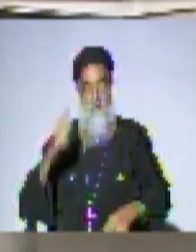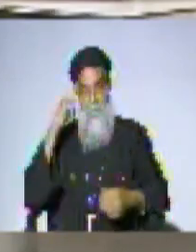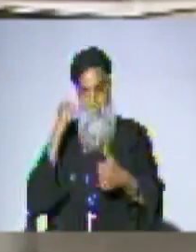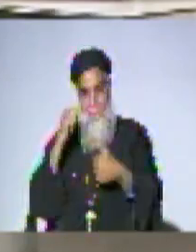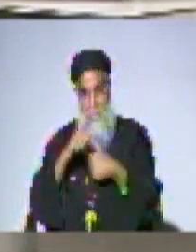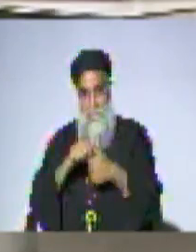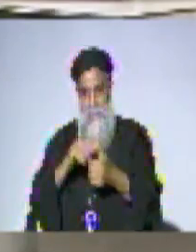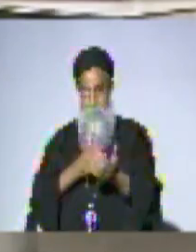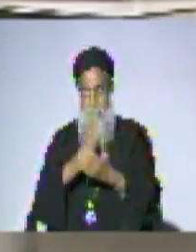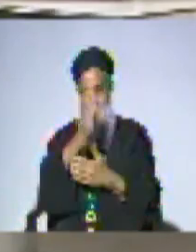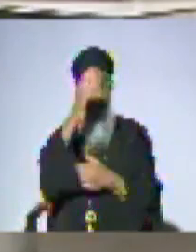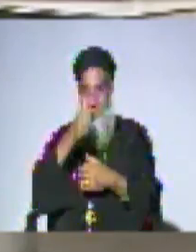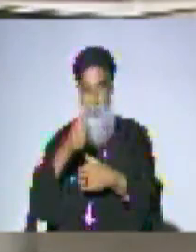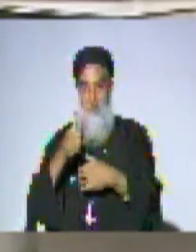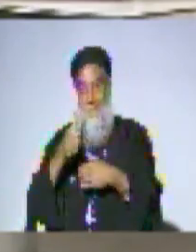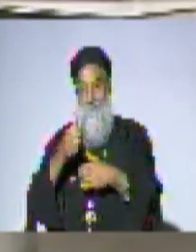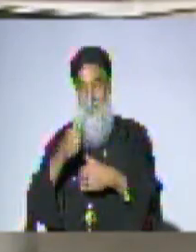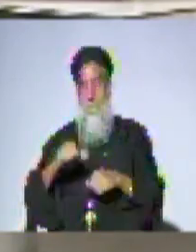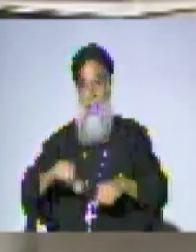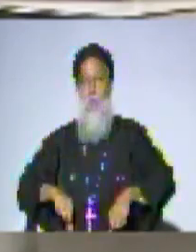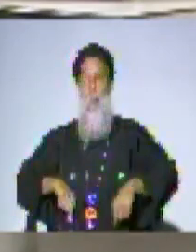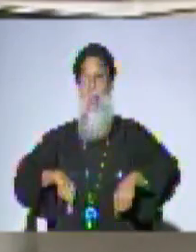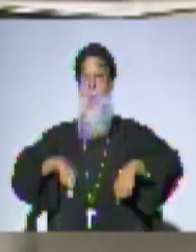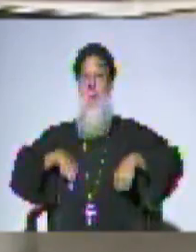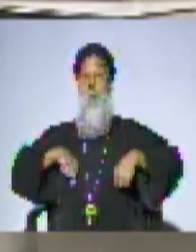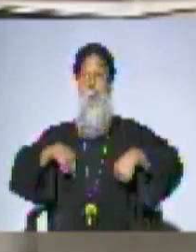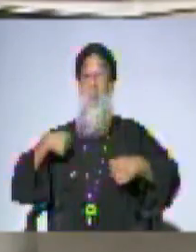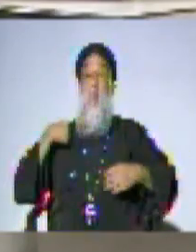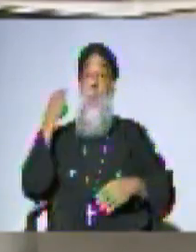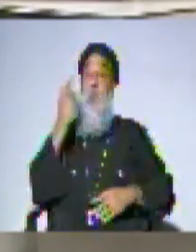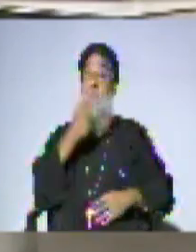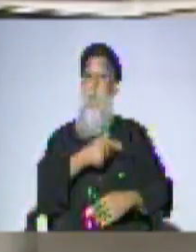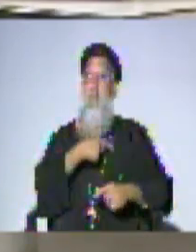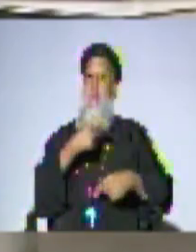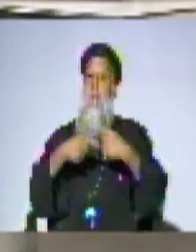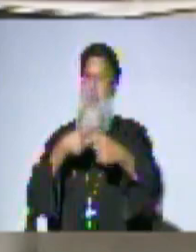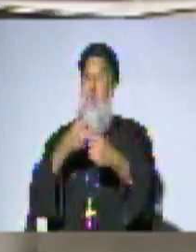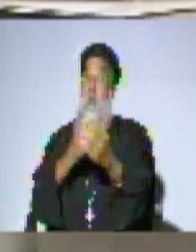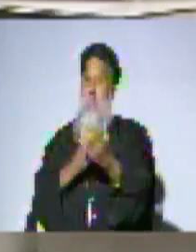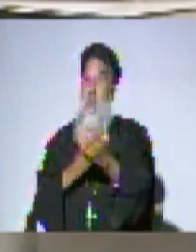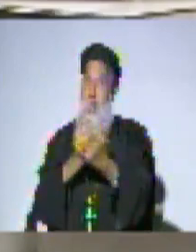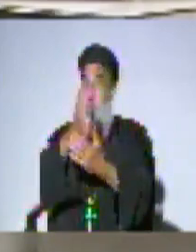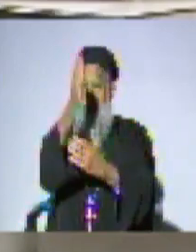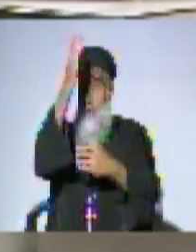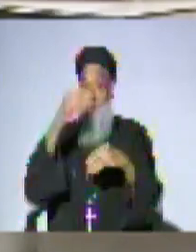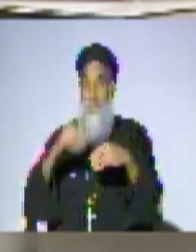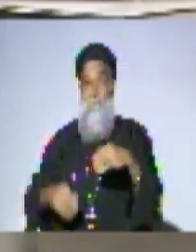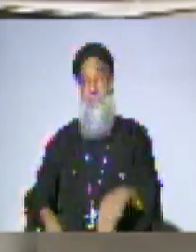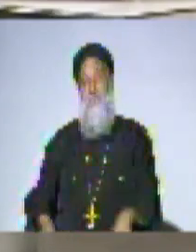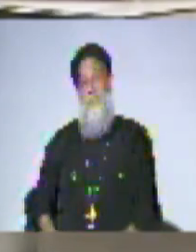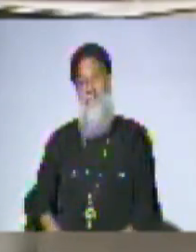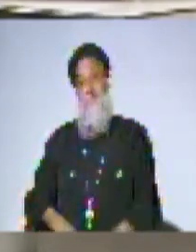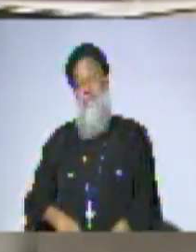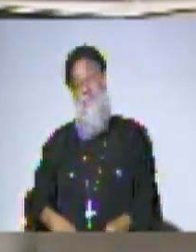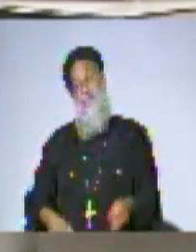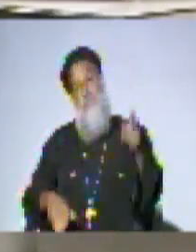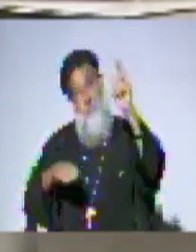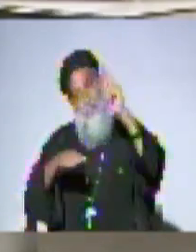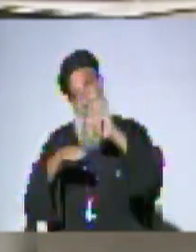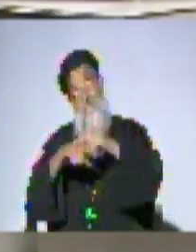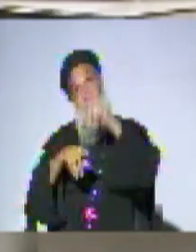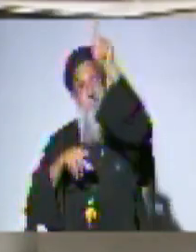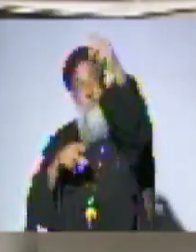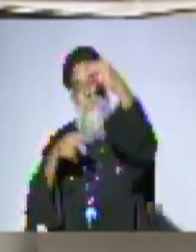فكرهم صالح، حياة القداسة يعيشونها يعني، وكمان استجابة